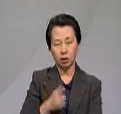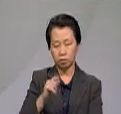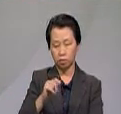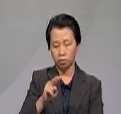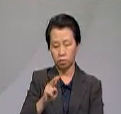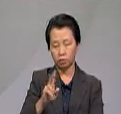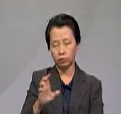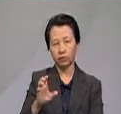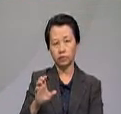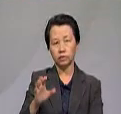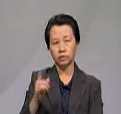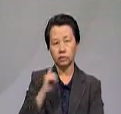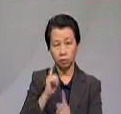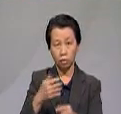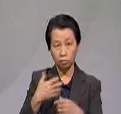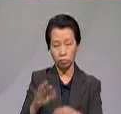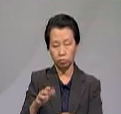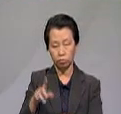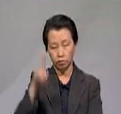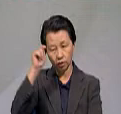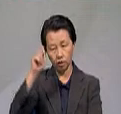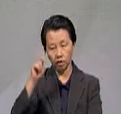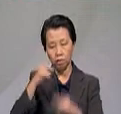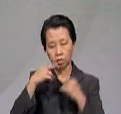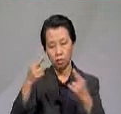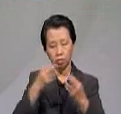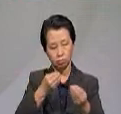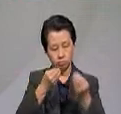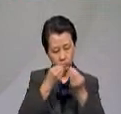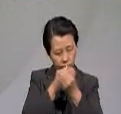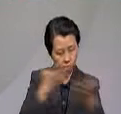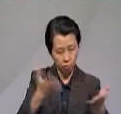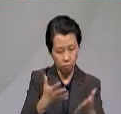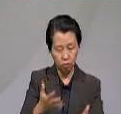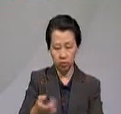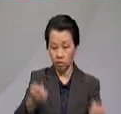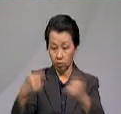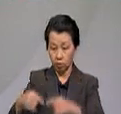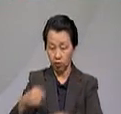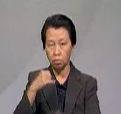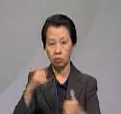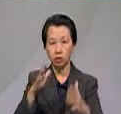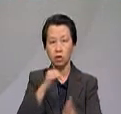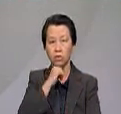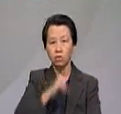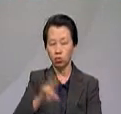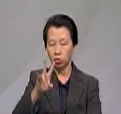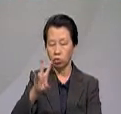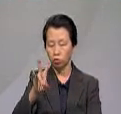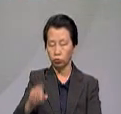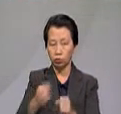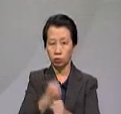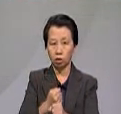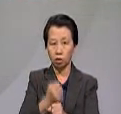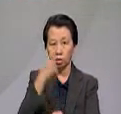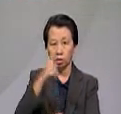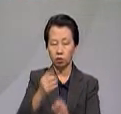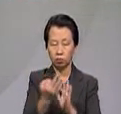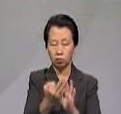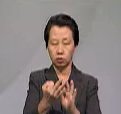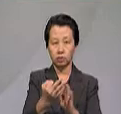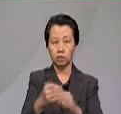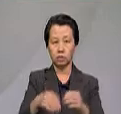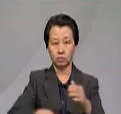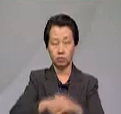terjawab selepas kuuad penyu itu secara rasminya mengumumkan kehadiran pemain berusia 27 tahun tersebut bagi menghadapi